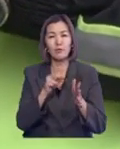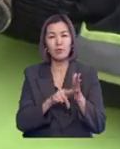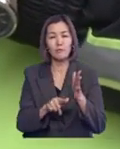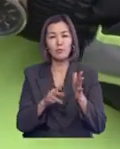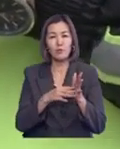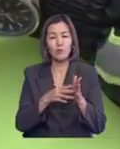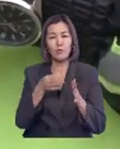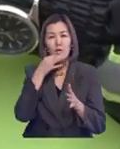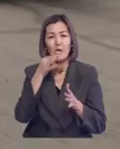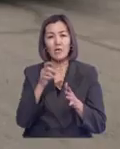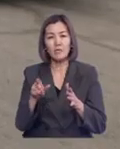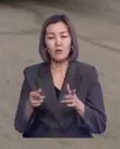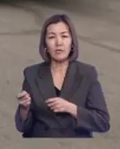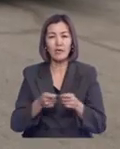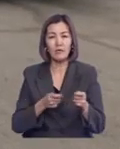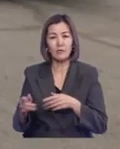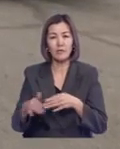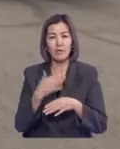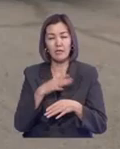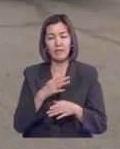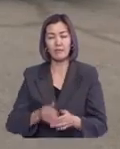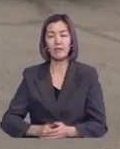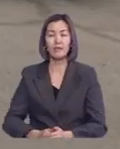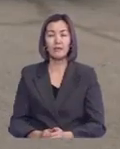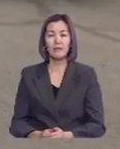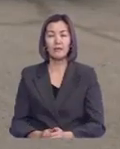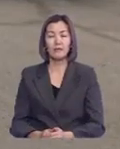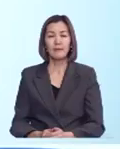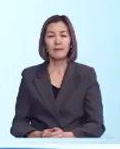1179 лауазымды азамат әкімшілік жауапкершілікке тартылыпты.